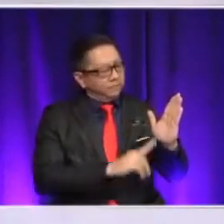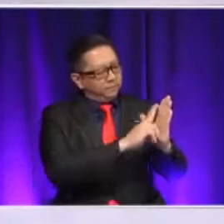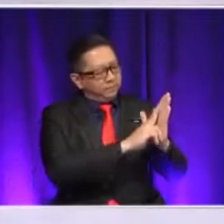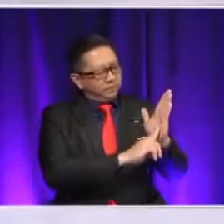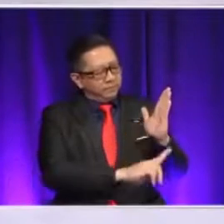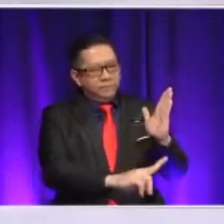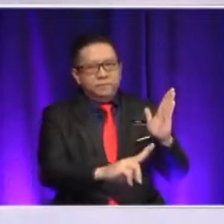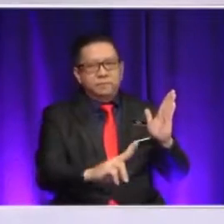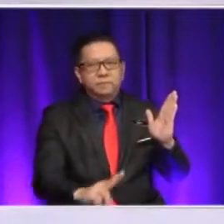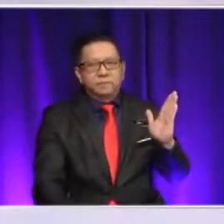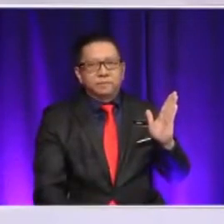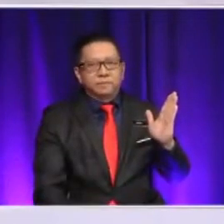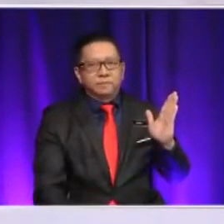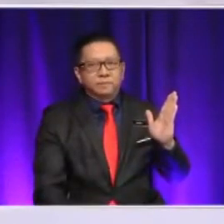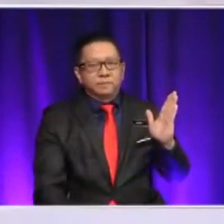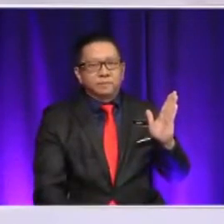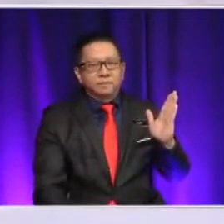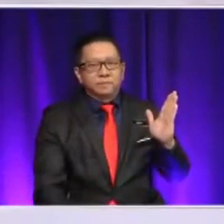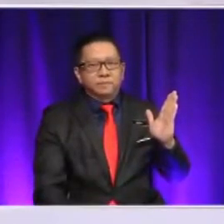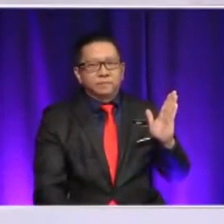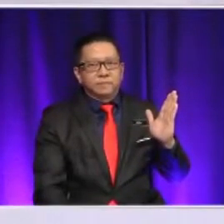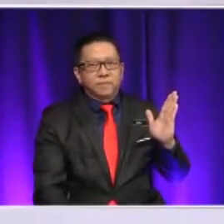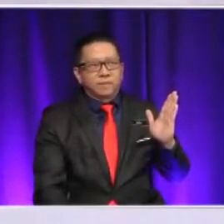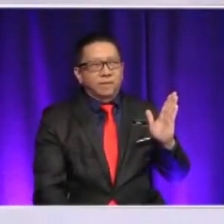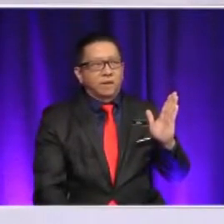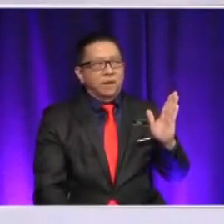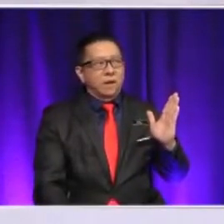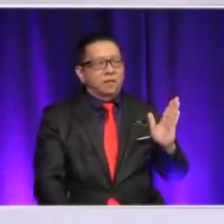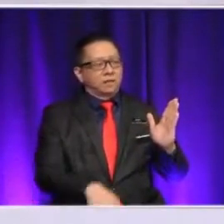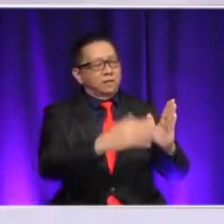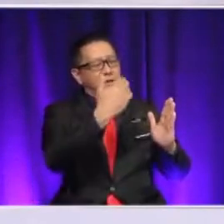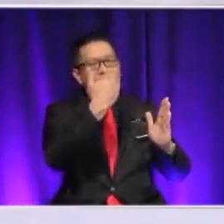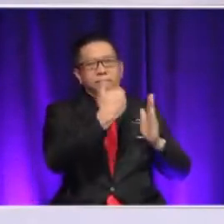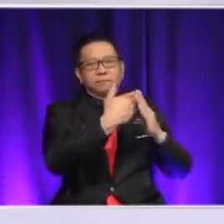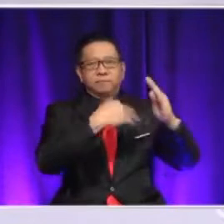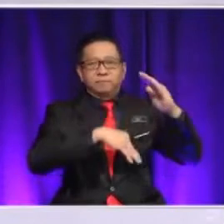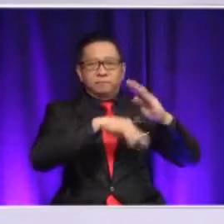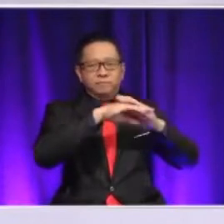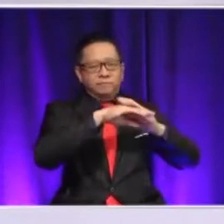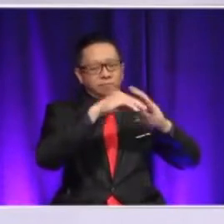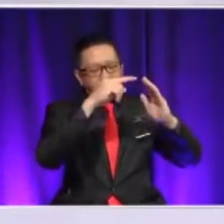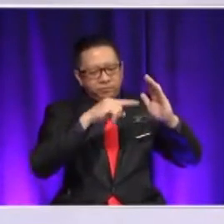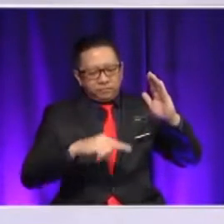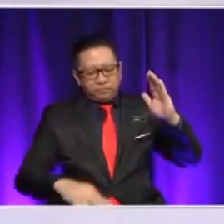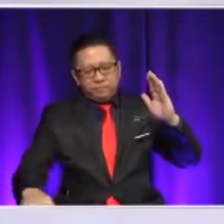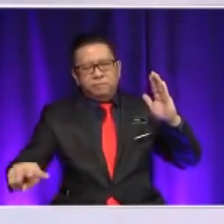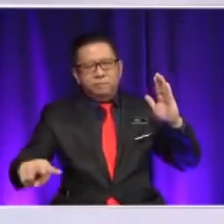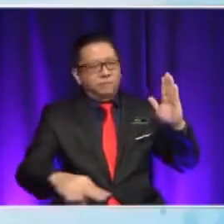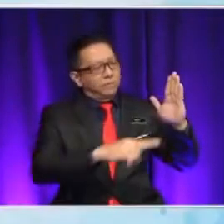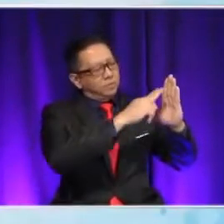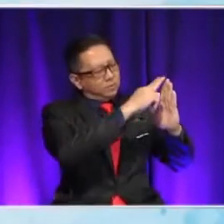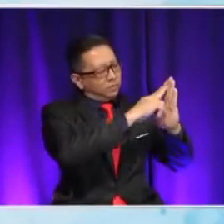kecap pun tadi kan Oke apa pembenci kecap pakai atas atas turun atas